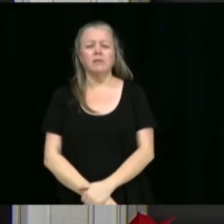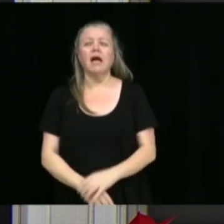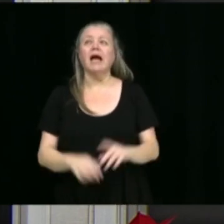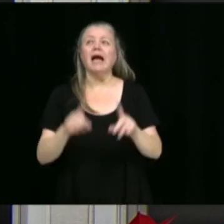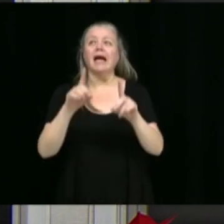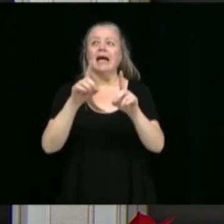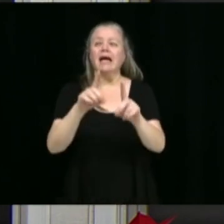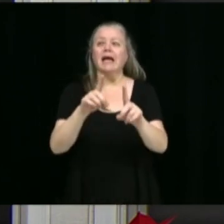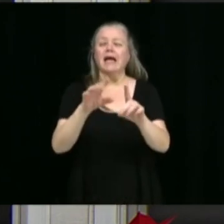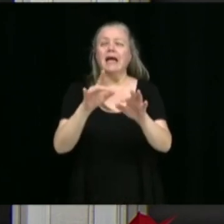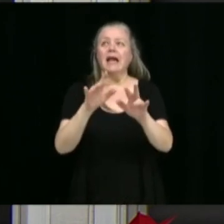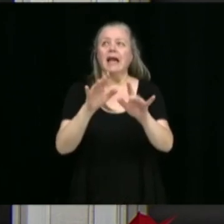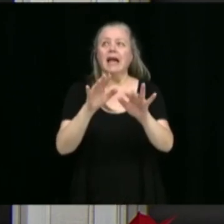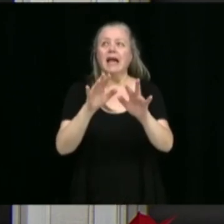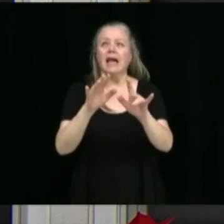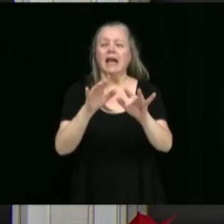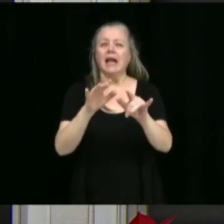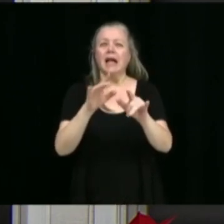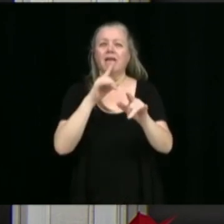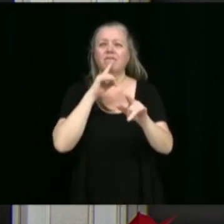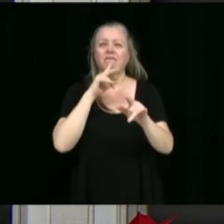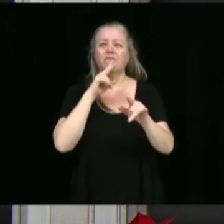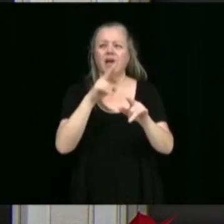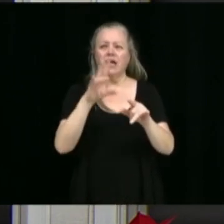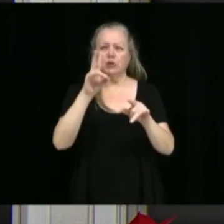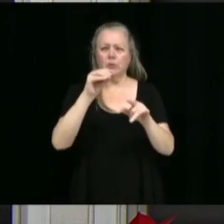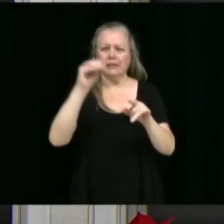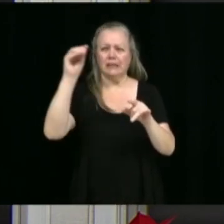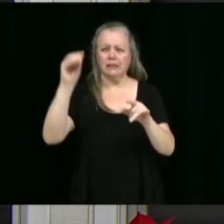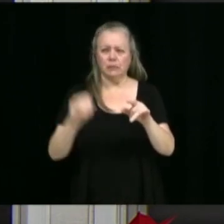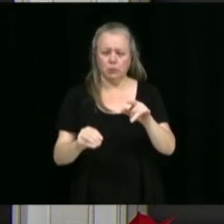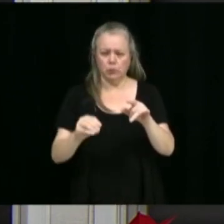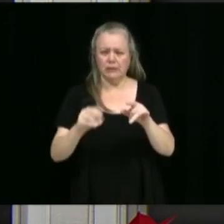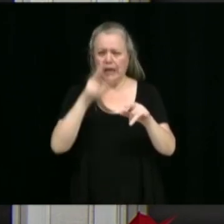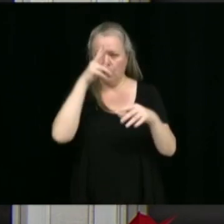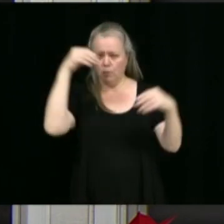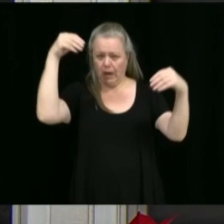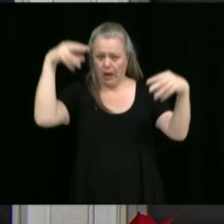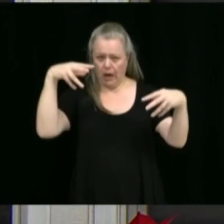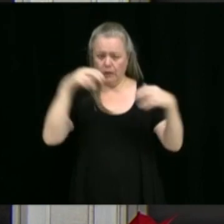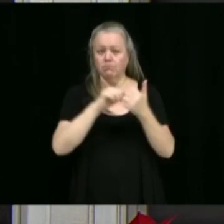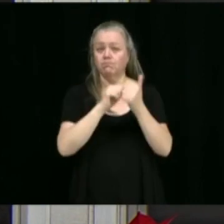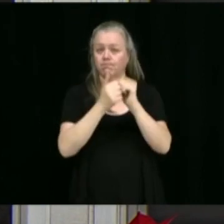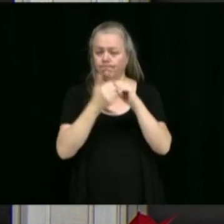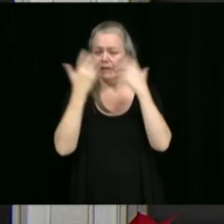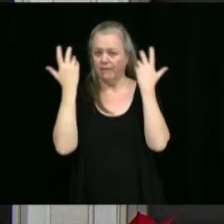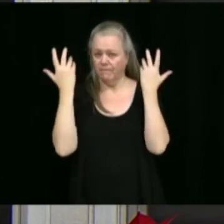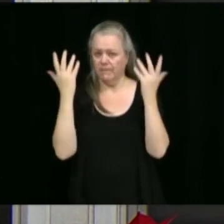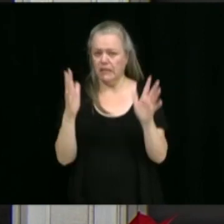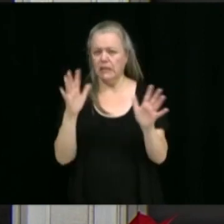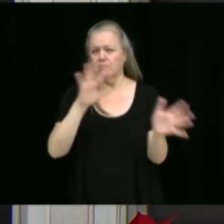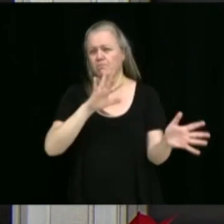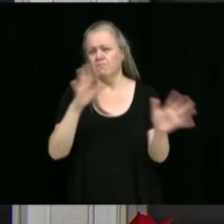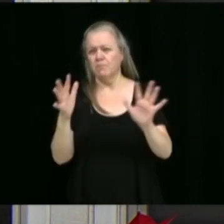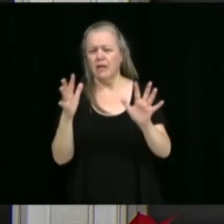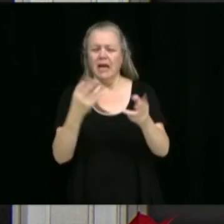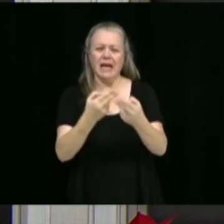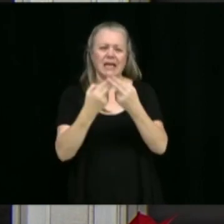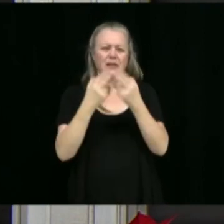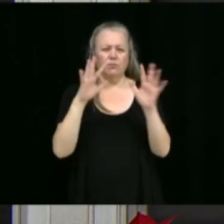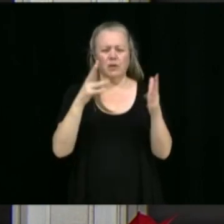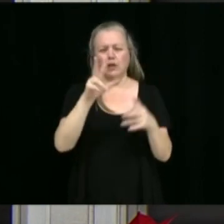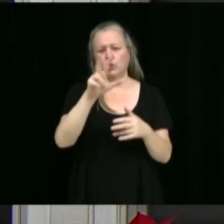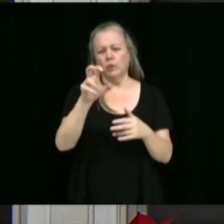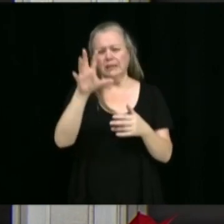On a fait la conversion de près de 70 % des lampadaires sur le territoire de Victoriaville. Puis on parle d'une économie de